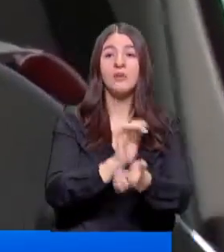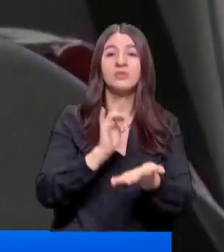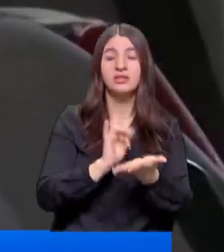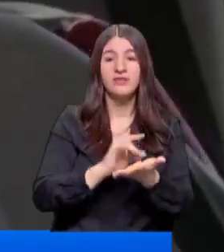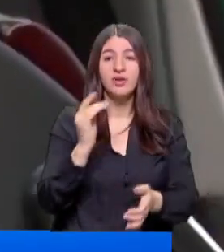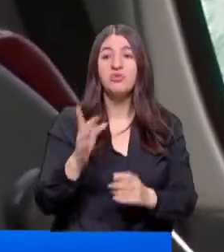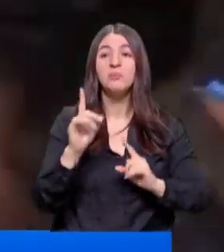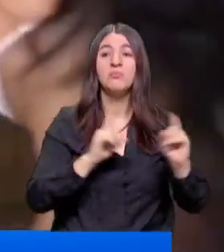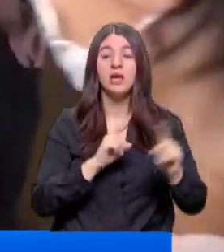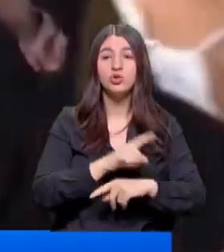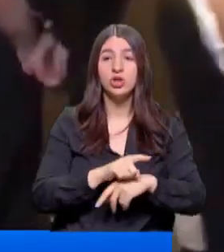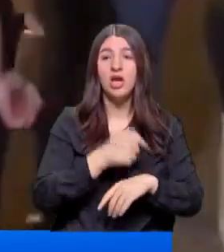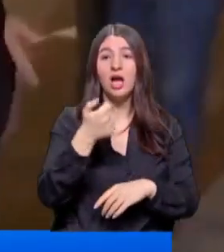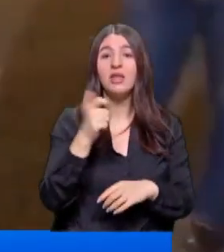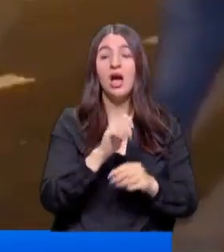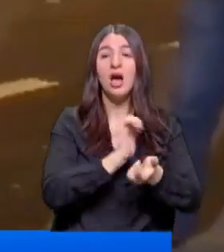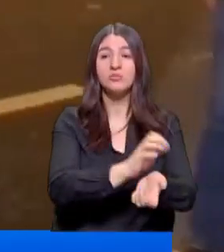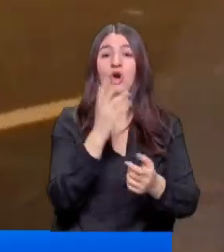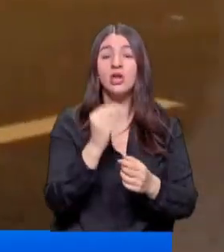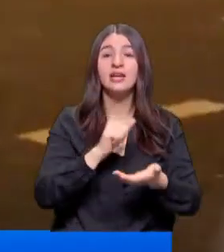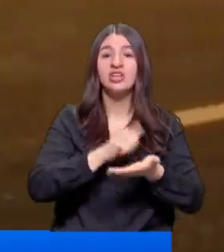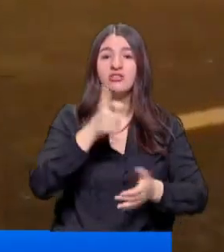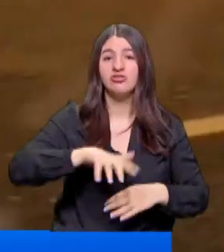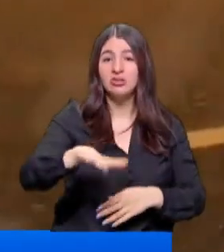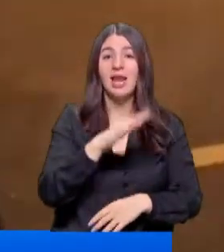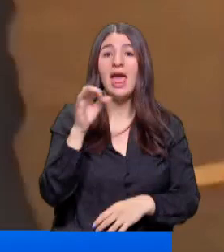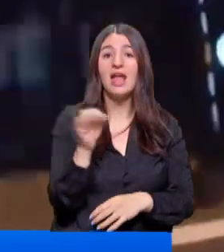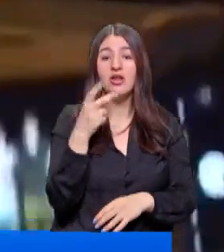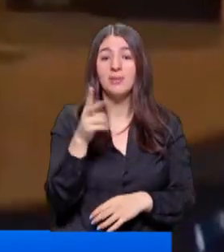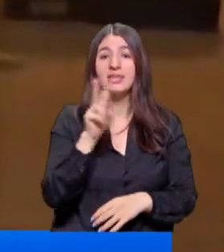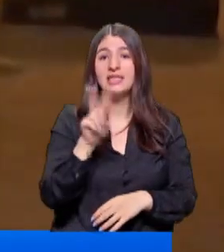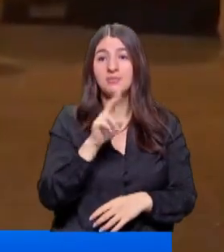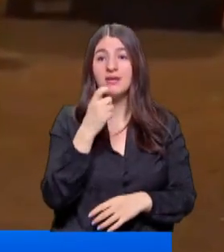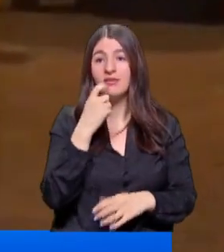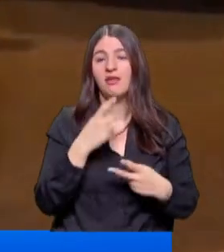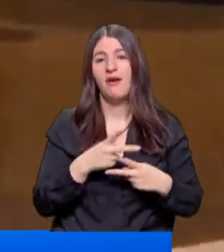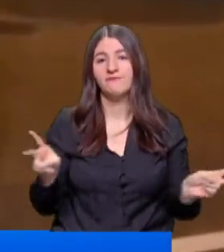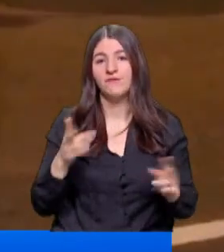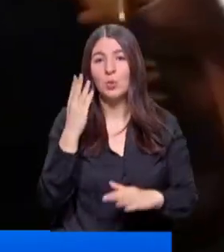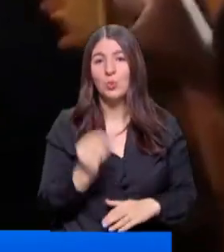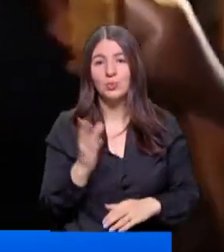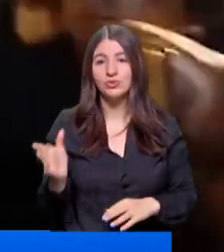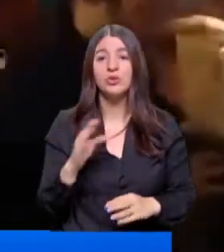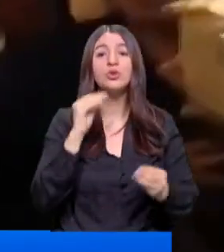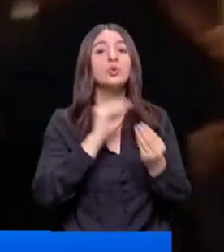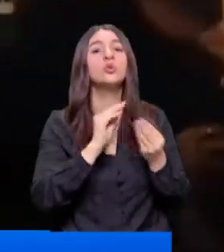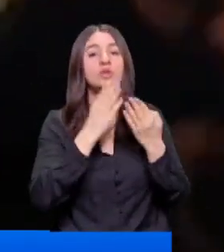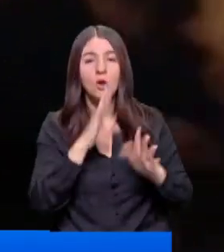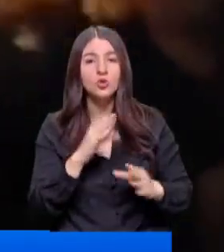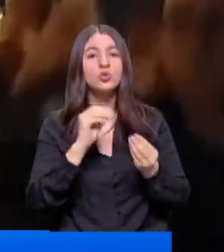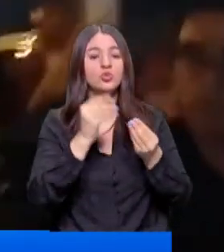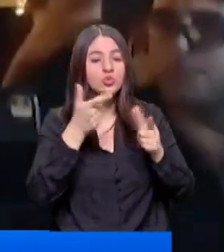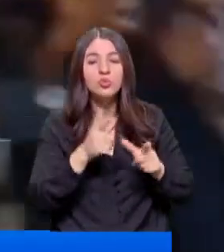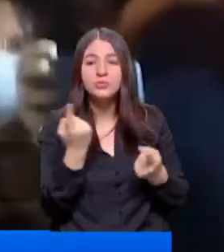cezası verilmişti yargılama sürecinde altı ay cezaevinde kalan gazeteciler Eylül 2020'de tahliye edildi hiç yoktu